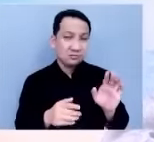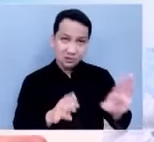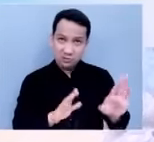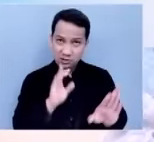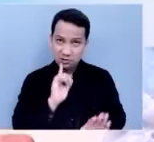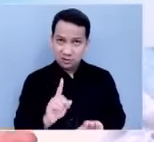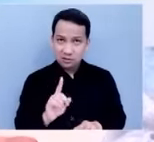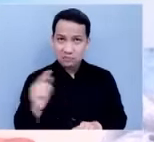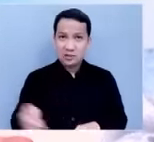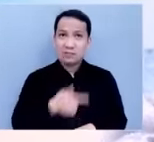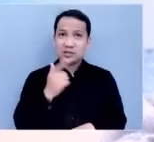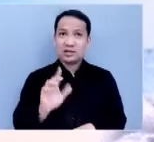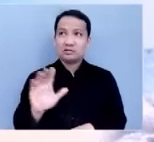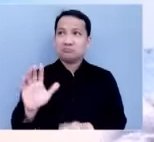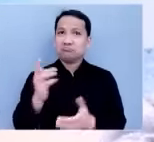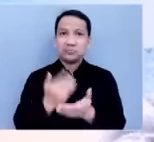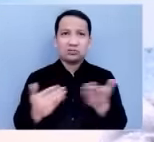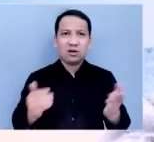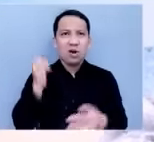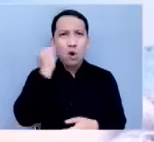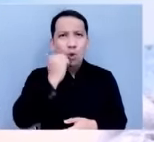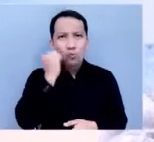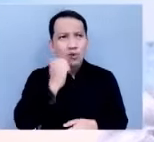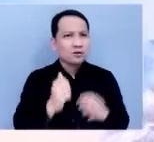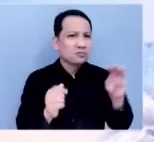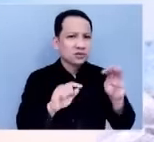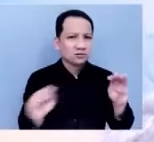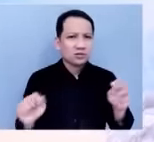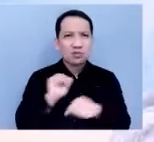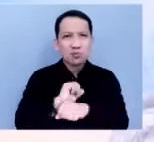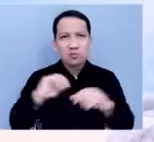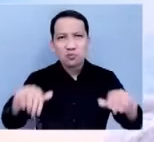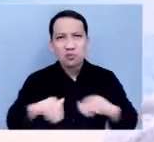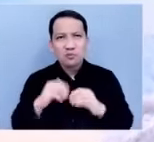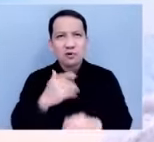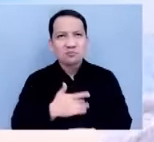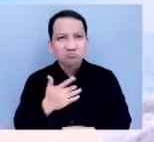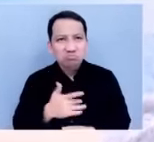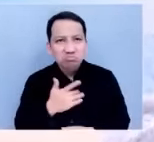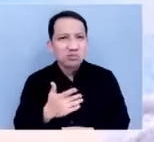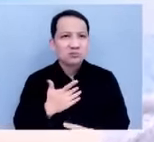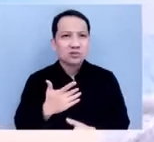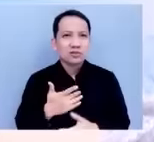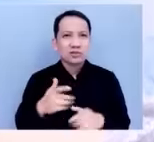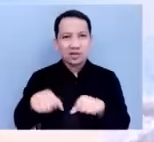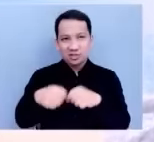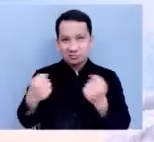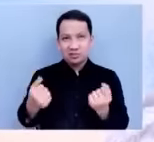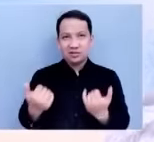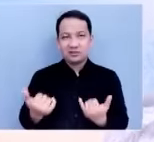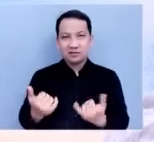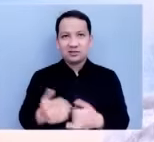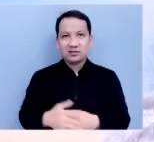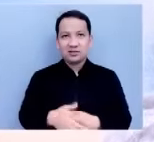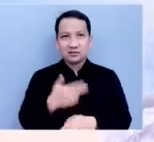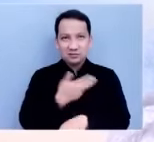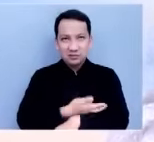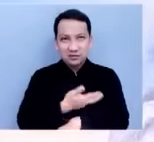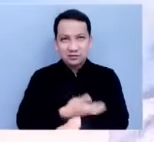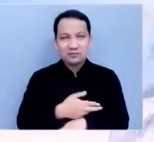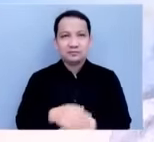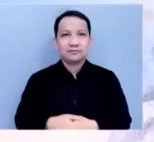for the longest time, talagang araw-araw kayong nagtatrabaho. Anong pakiramdam na naka-break naman kayo ngayon? Nagpapahinga kayo ngayon?